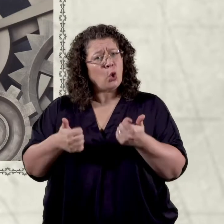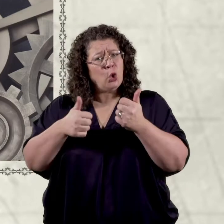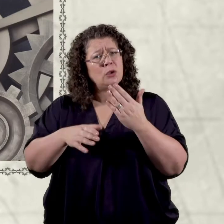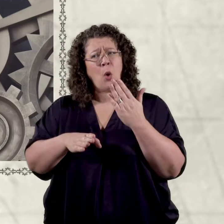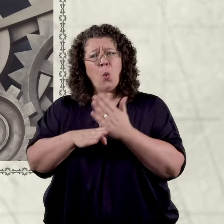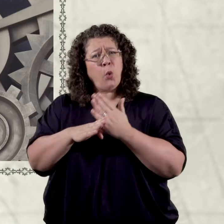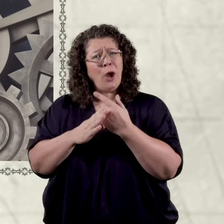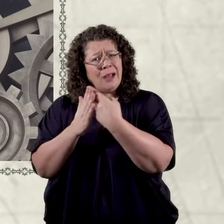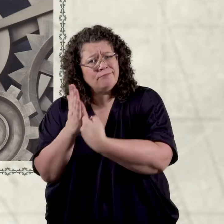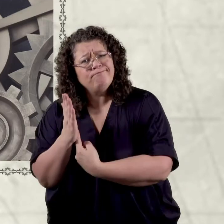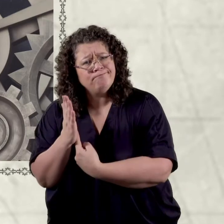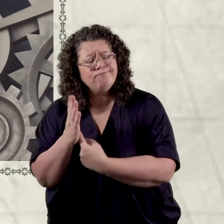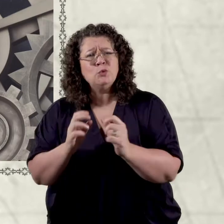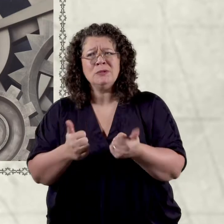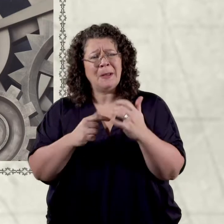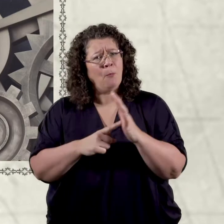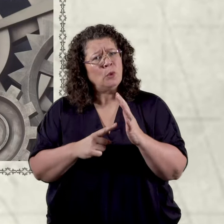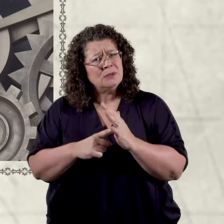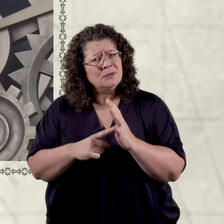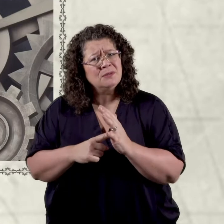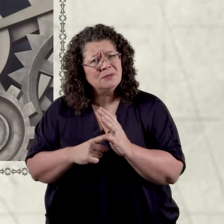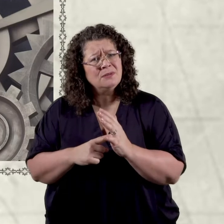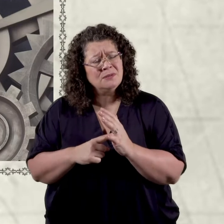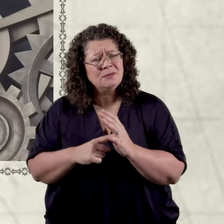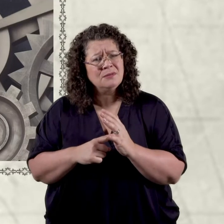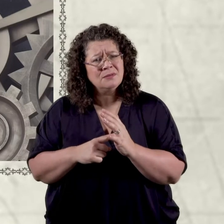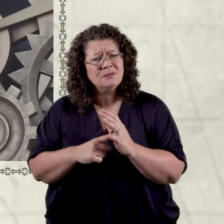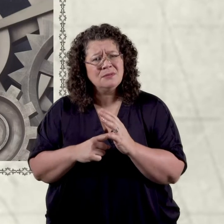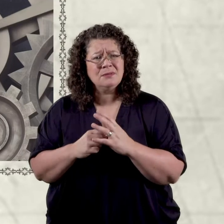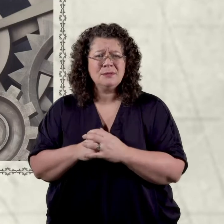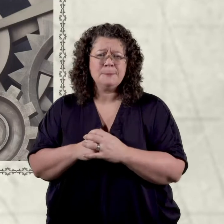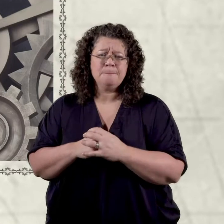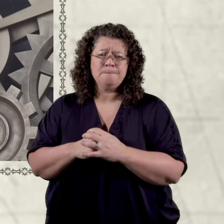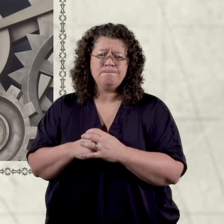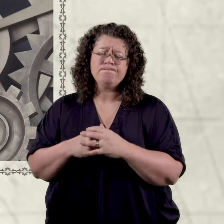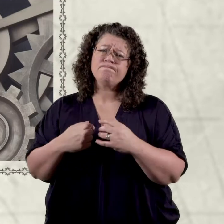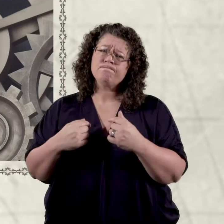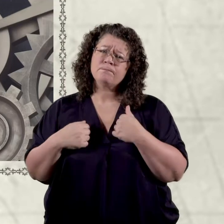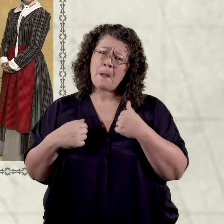Ond i fi, roedd amodau gwaith da yn holl bwysig.